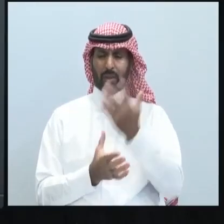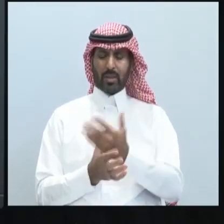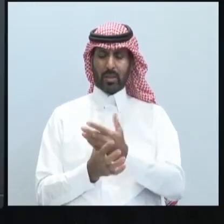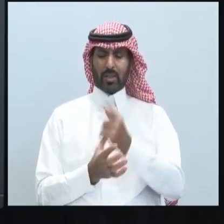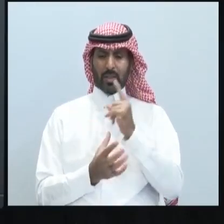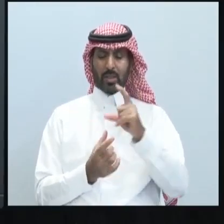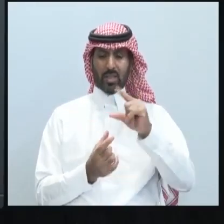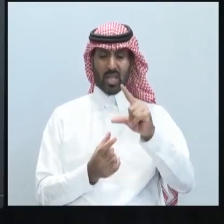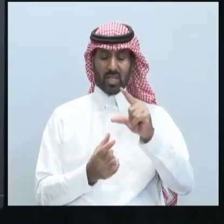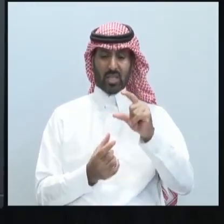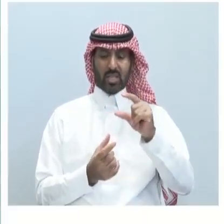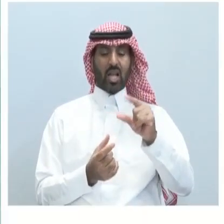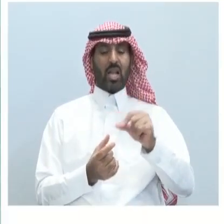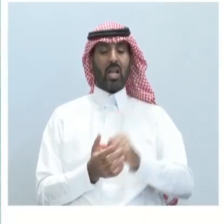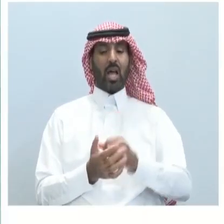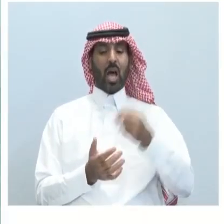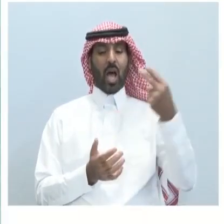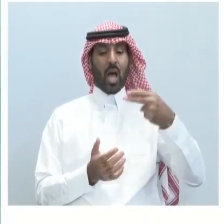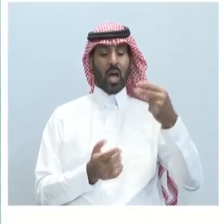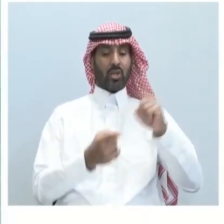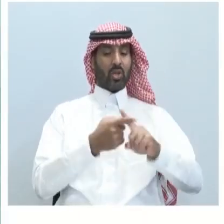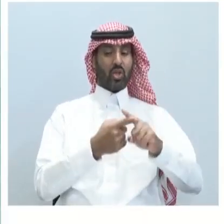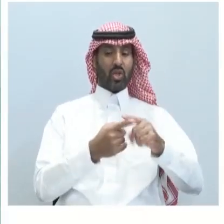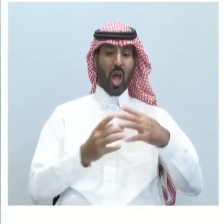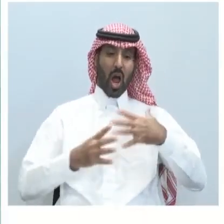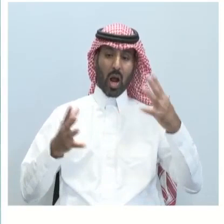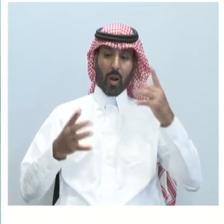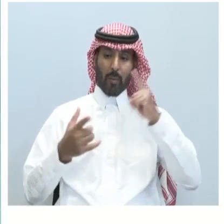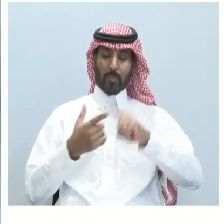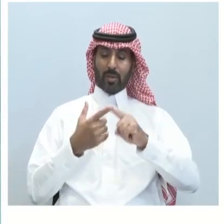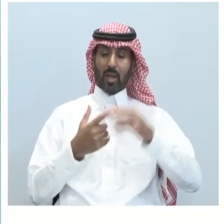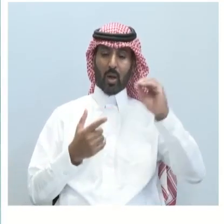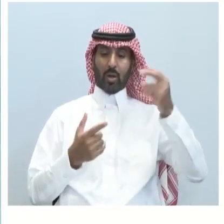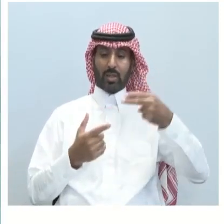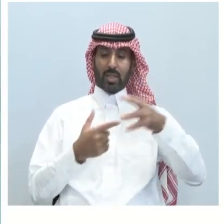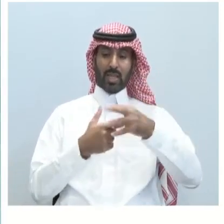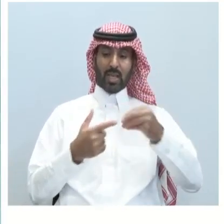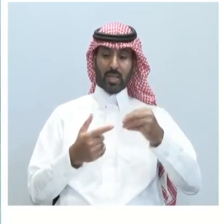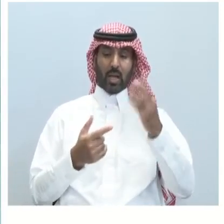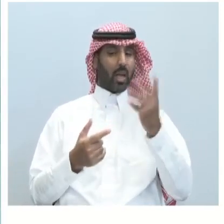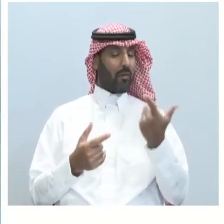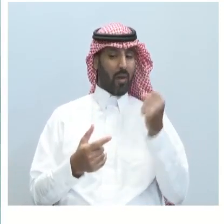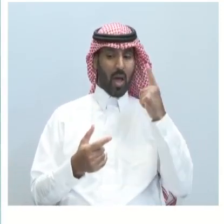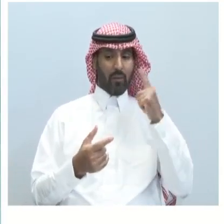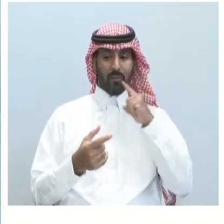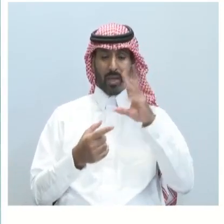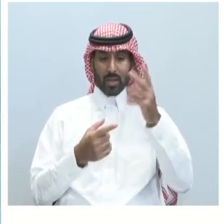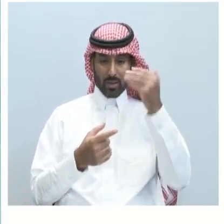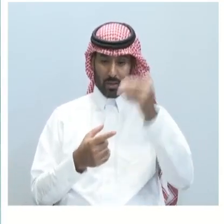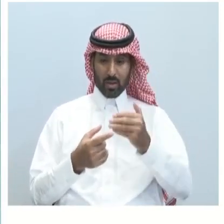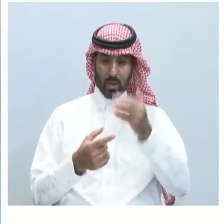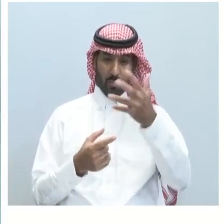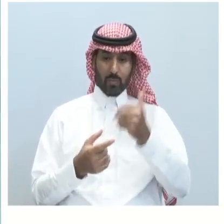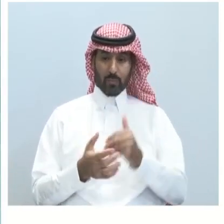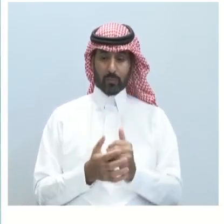تركيز ايون الهيدروجين اكبر من تركيز ايون الهيدروكسيد كيف عرفت عن طريق القيمه اللوغي